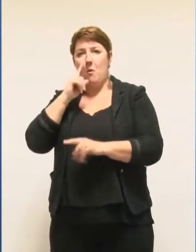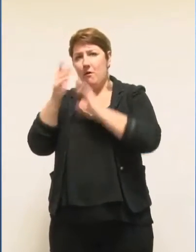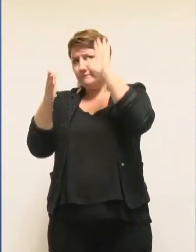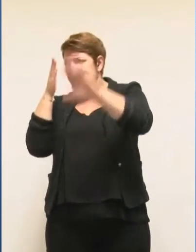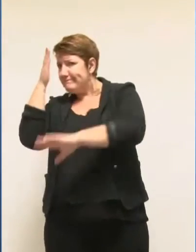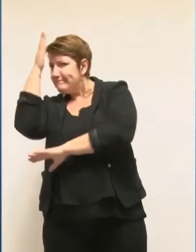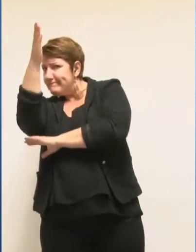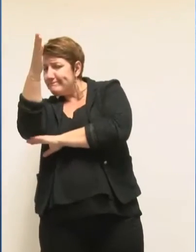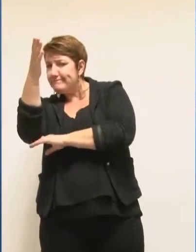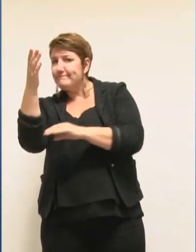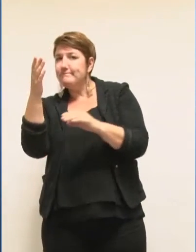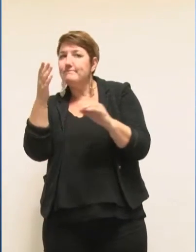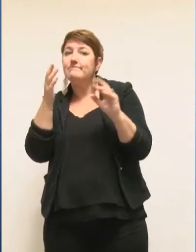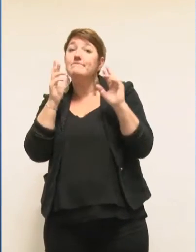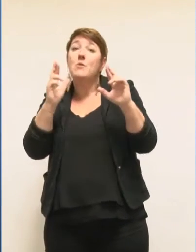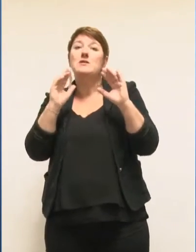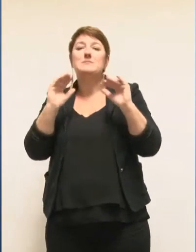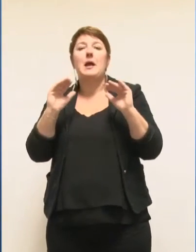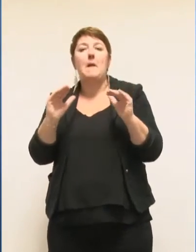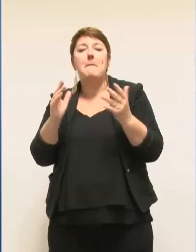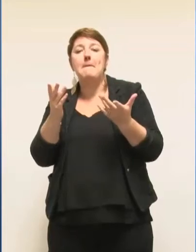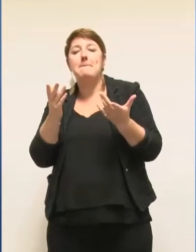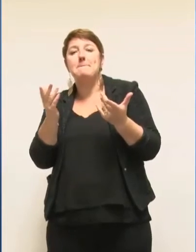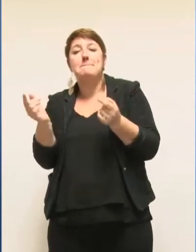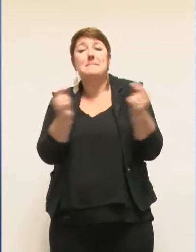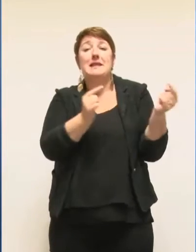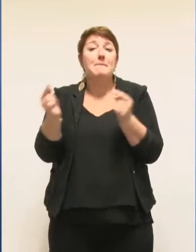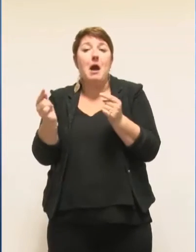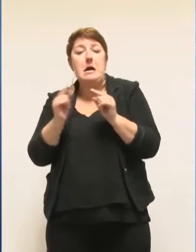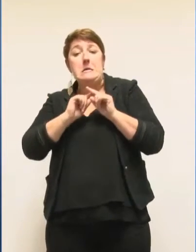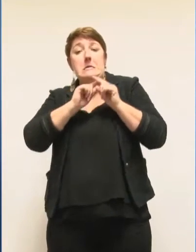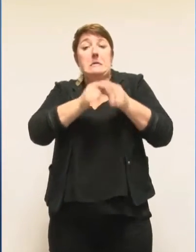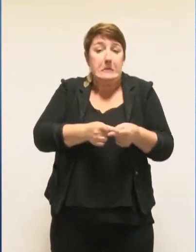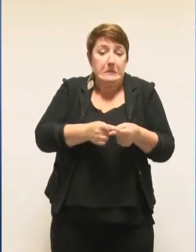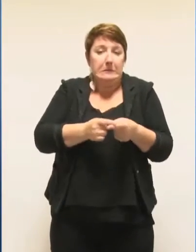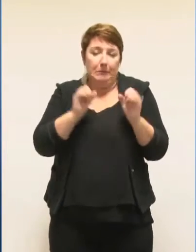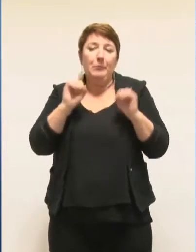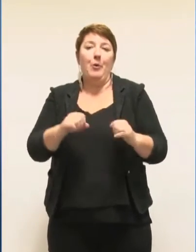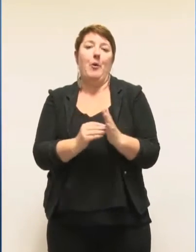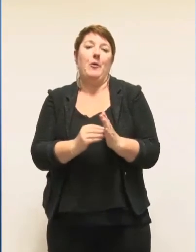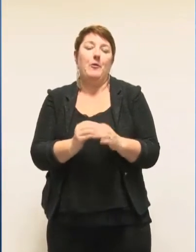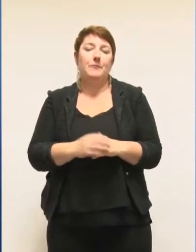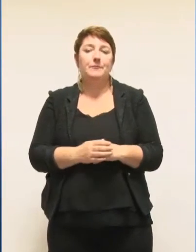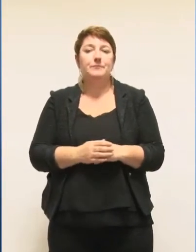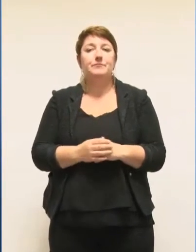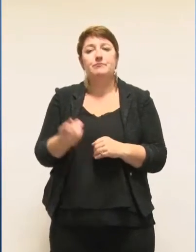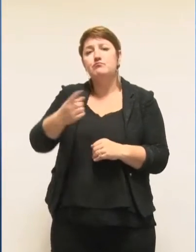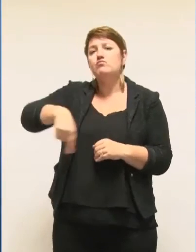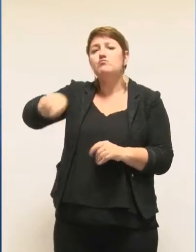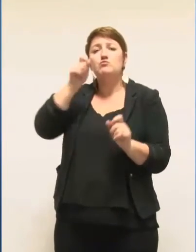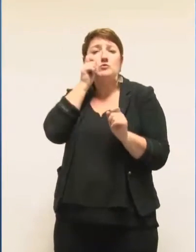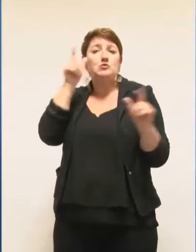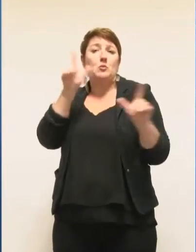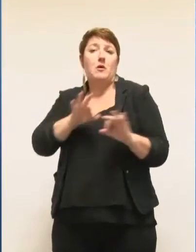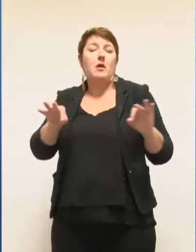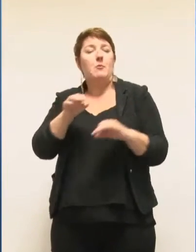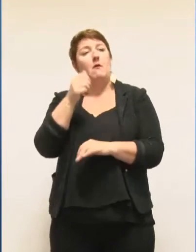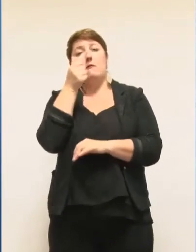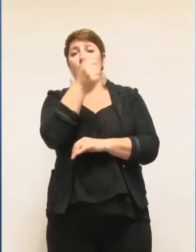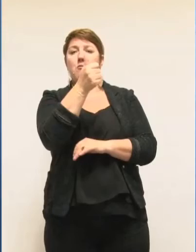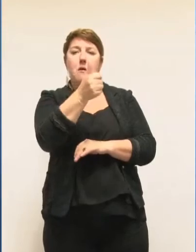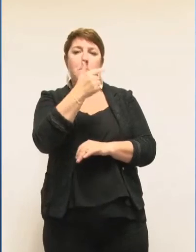pour le débat et quelques inflexions. Cela ne surprend personne, vous accordez une place importante aux questions